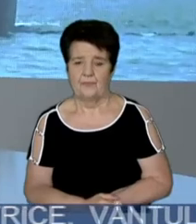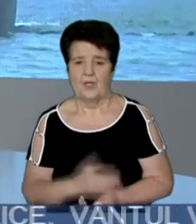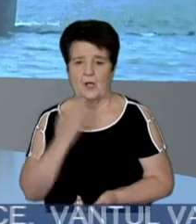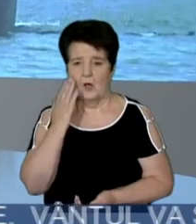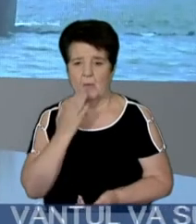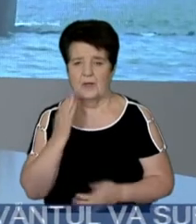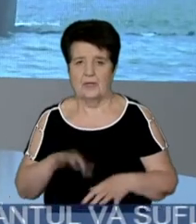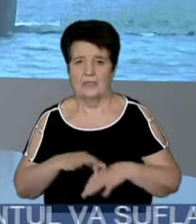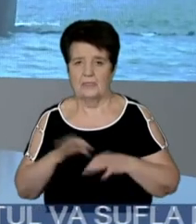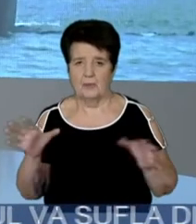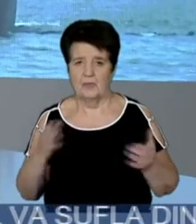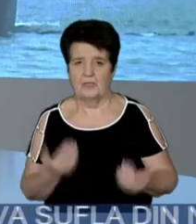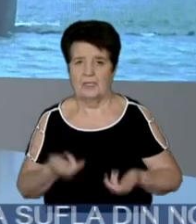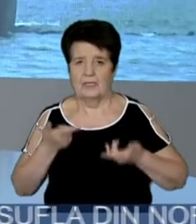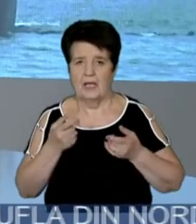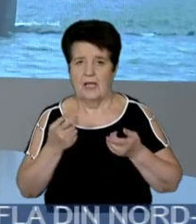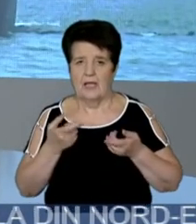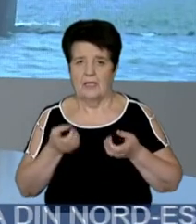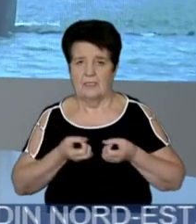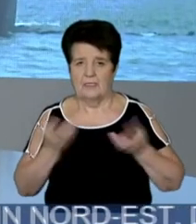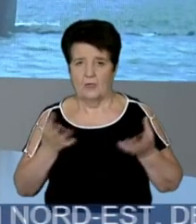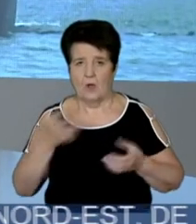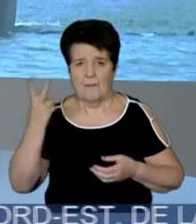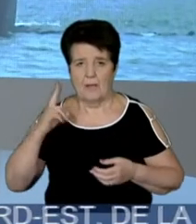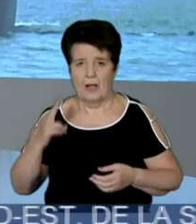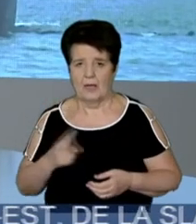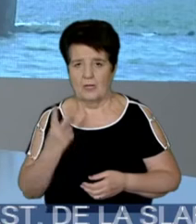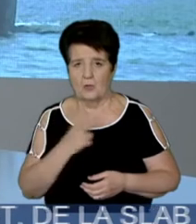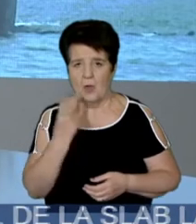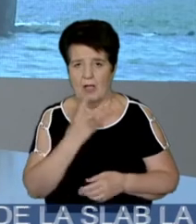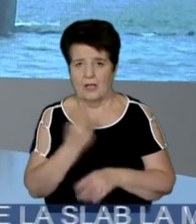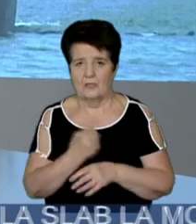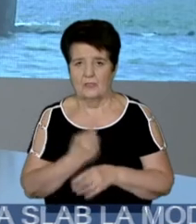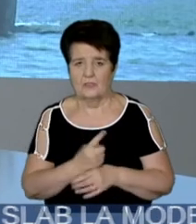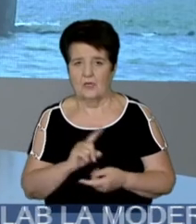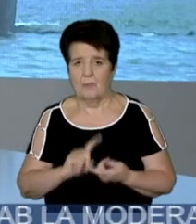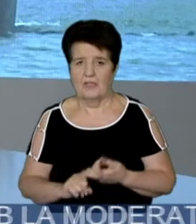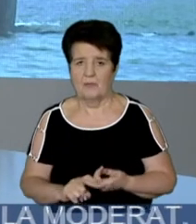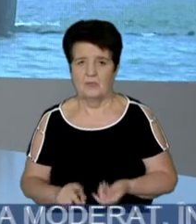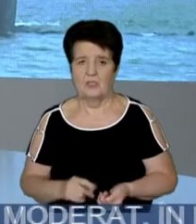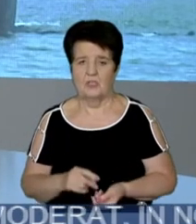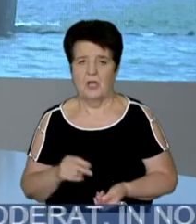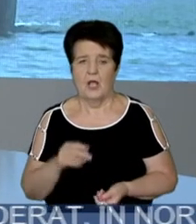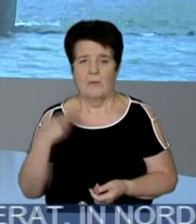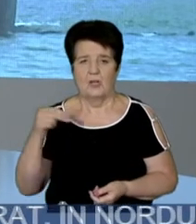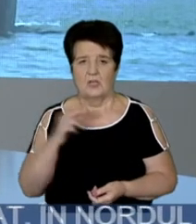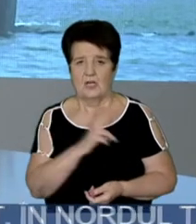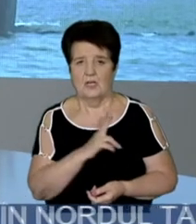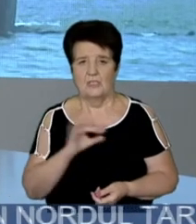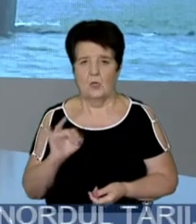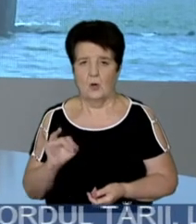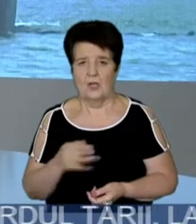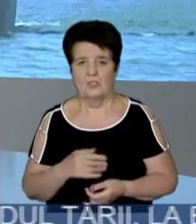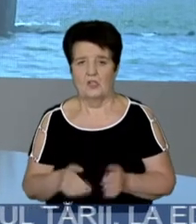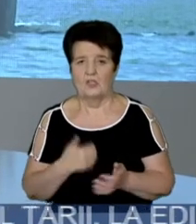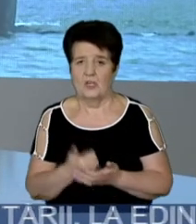România a sărbătorit astăzi Ziua Marinei după 2 ani de restricții antipandemice. Președintele Klaus Iohannis, precum și liderii